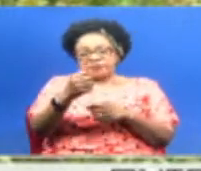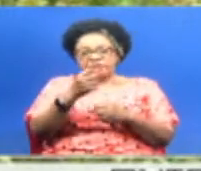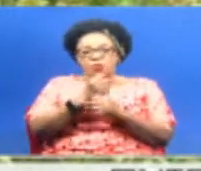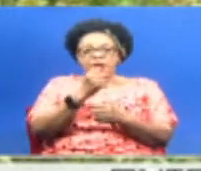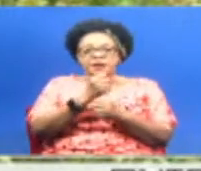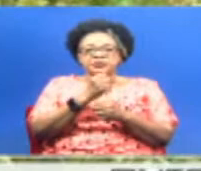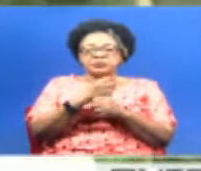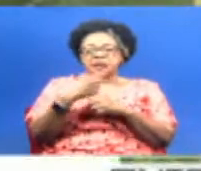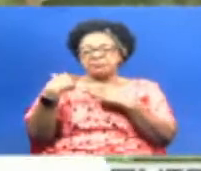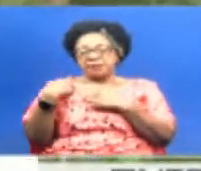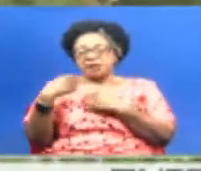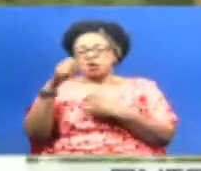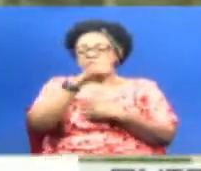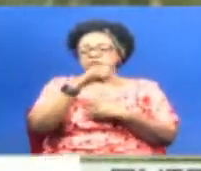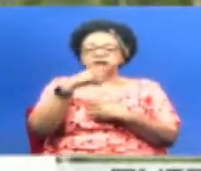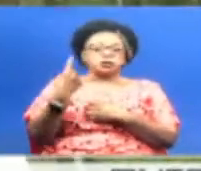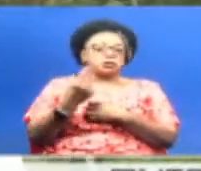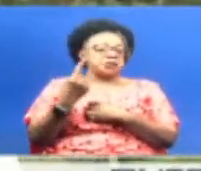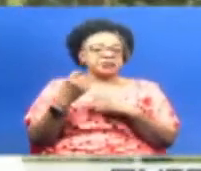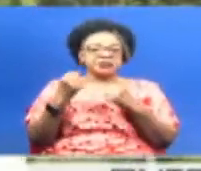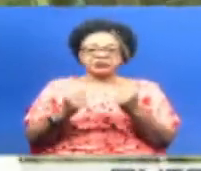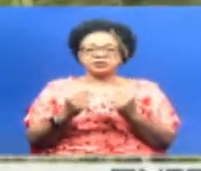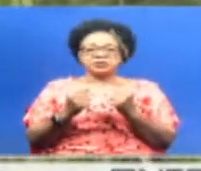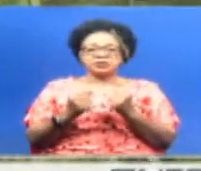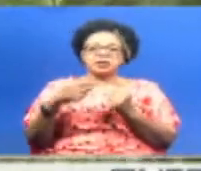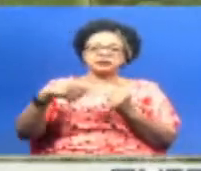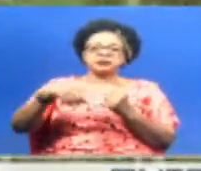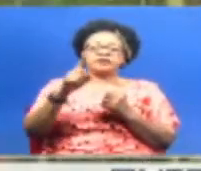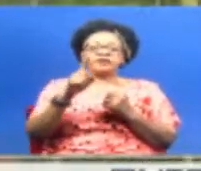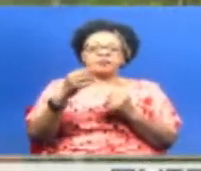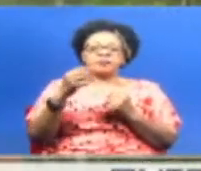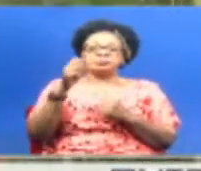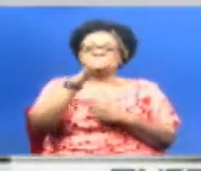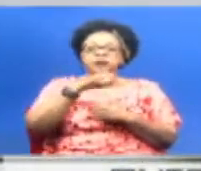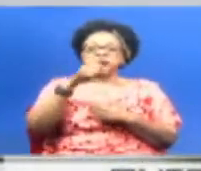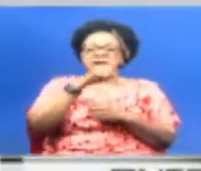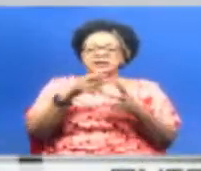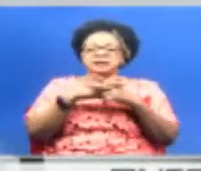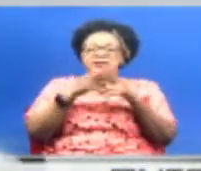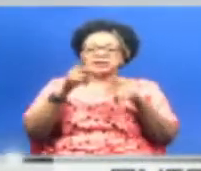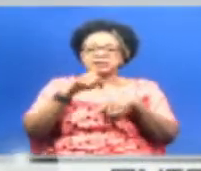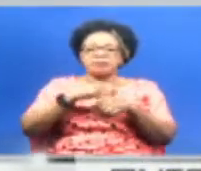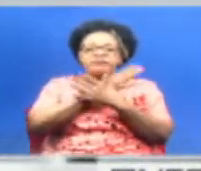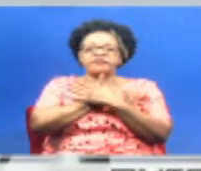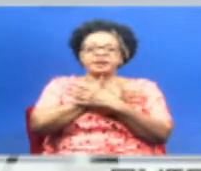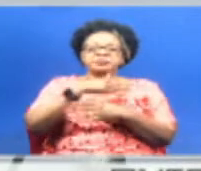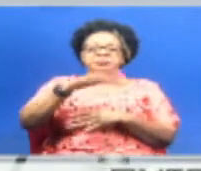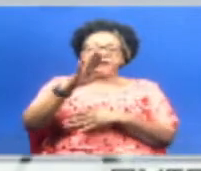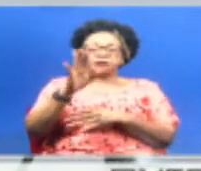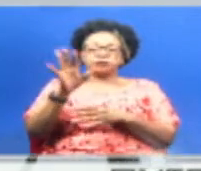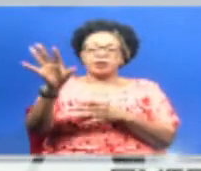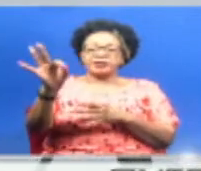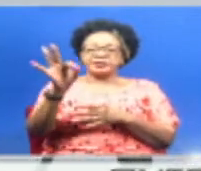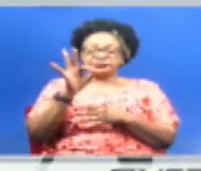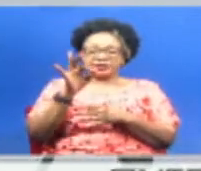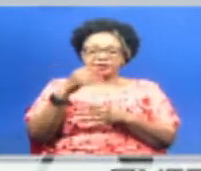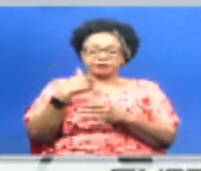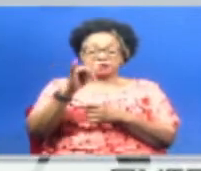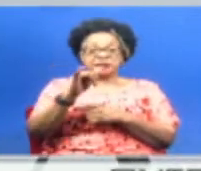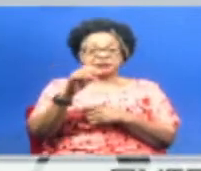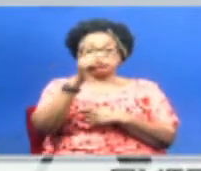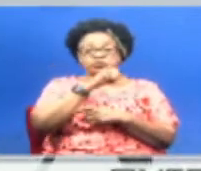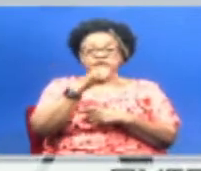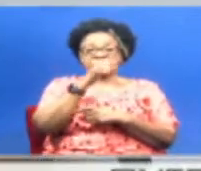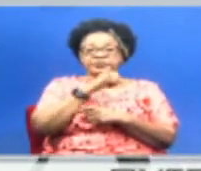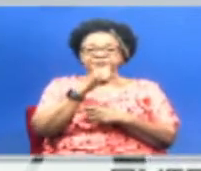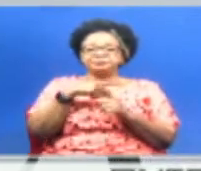utakemea hiyo nini. Alex alijipata kwenye fani ya muziki baada ya rafiki yake kumtambulisha katika usanii, japo